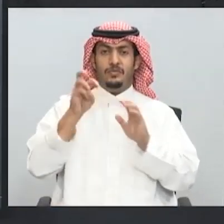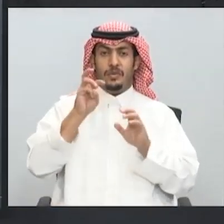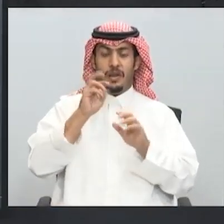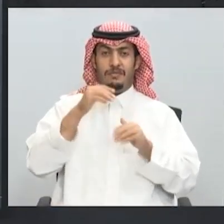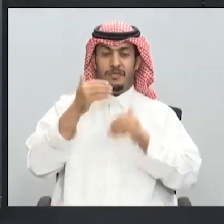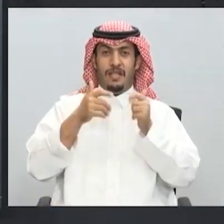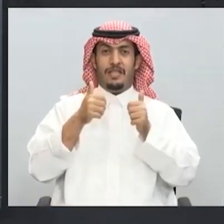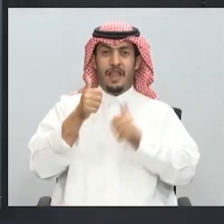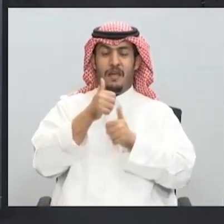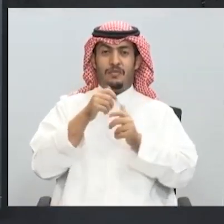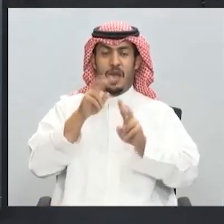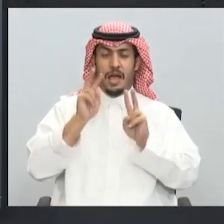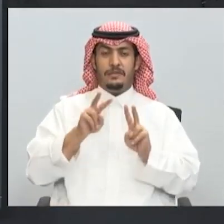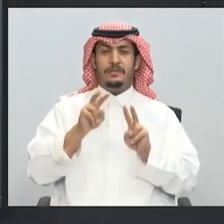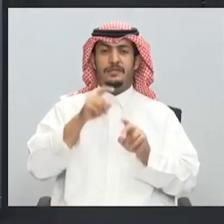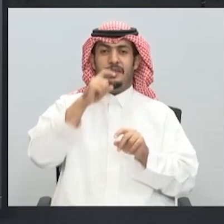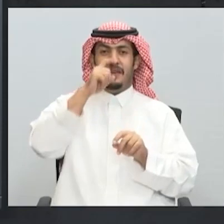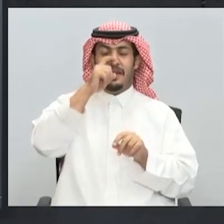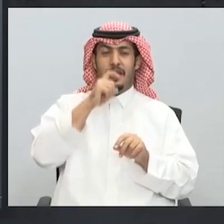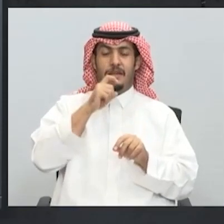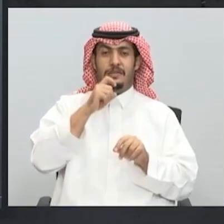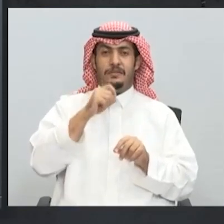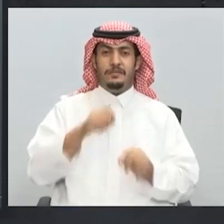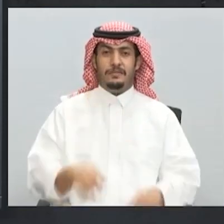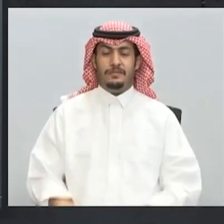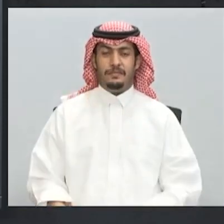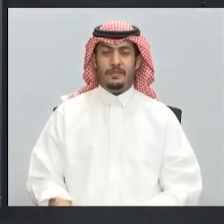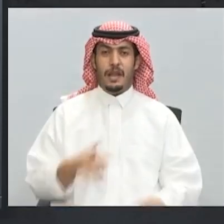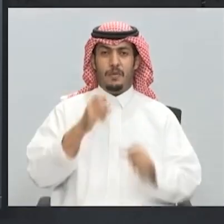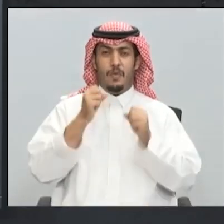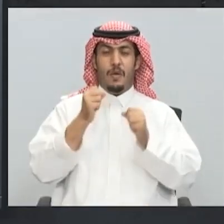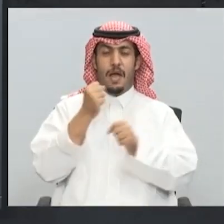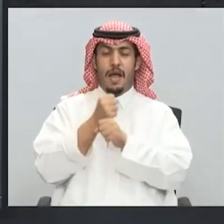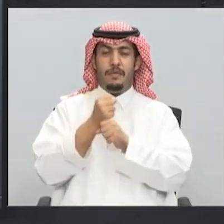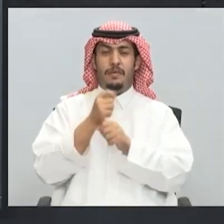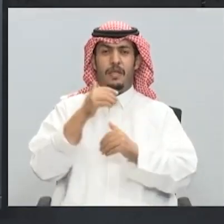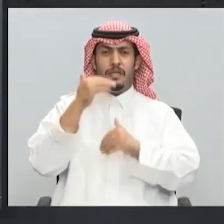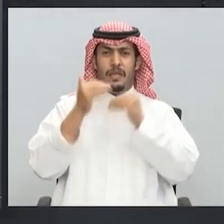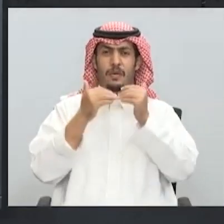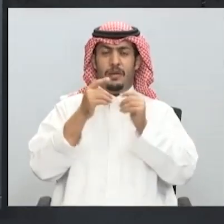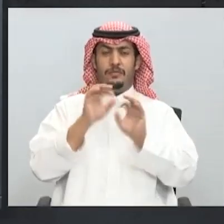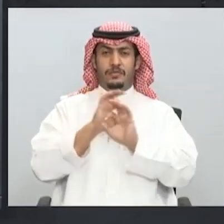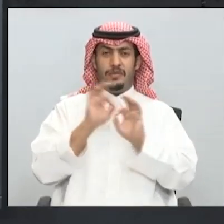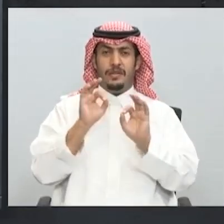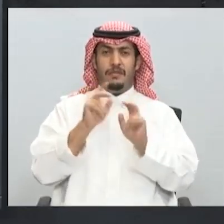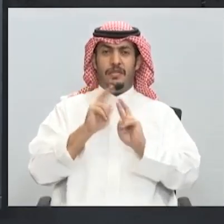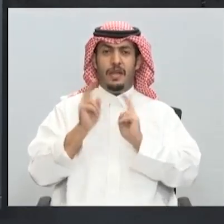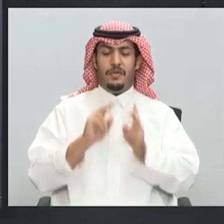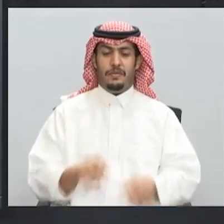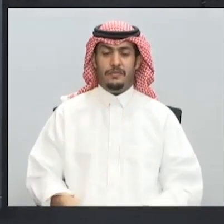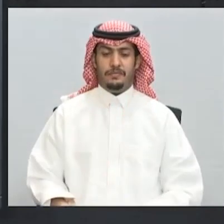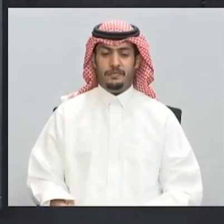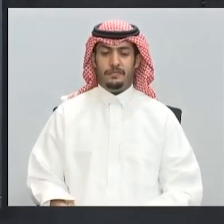التي تسعى للتنافس والاستمرار لابد ان يكون لديها ماذا قوه عامله متطوره مواكبه للتغير